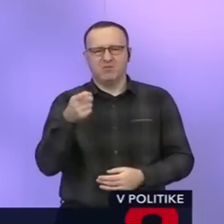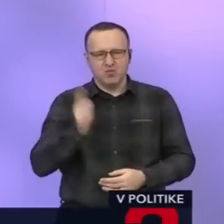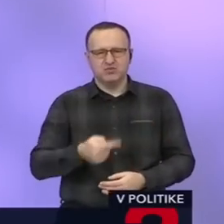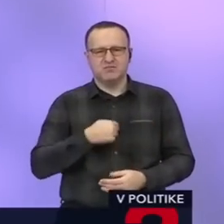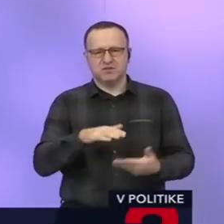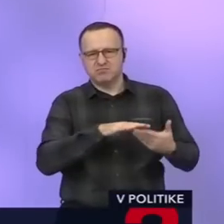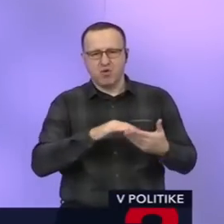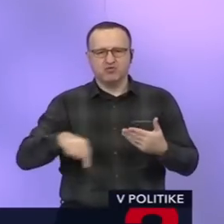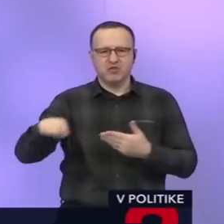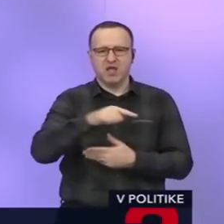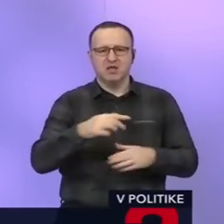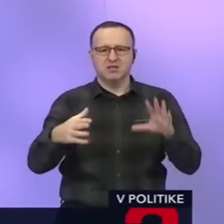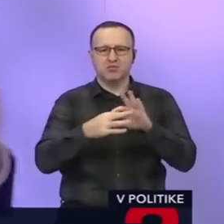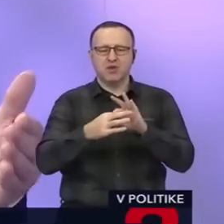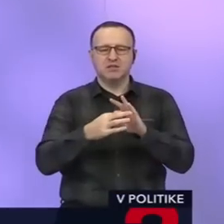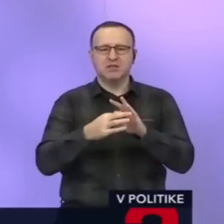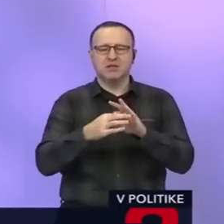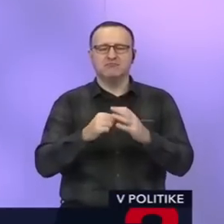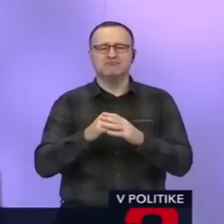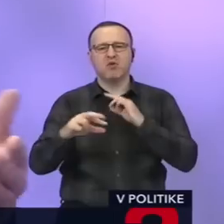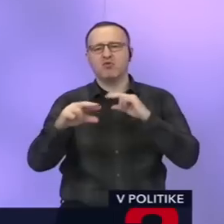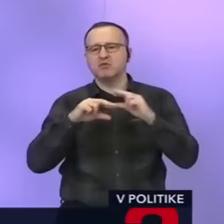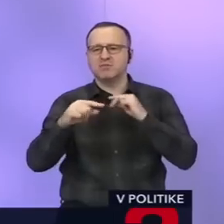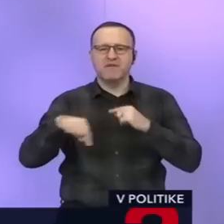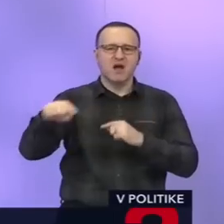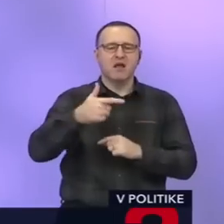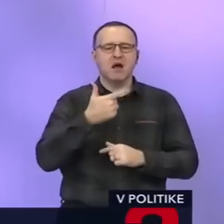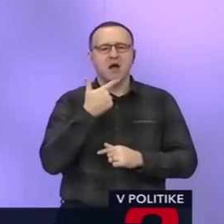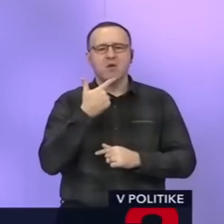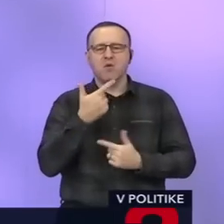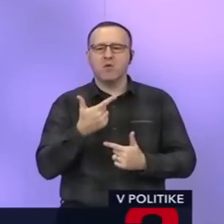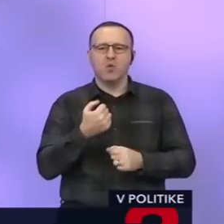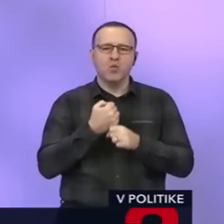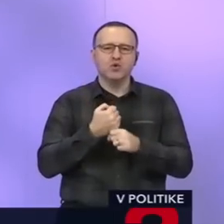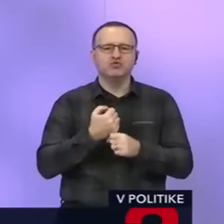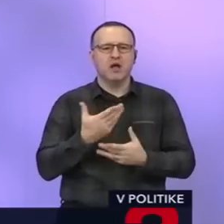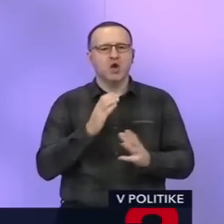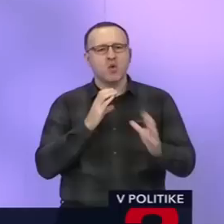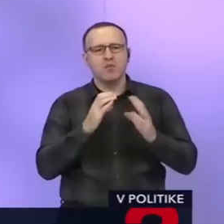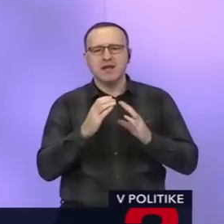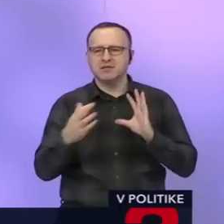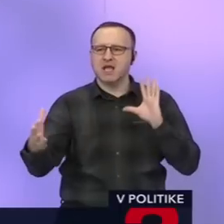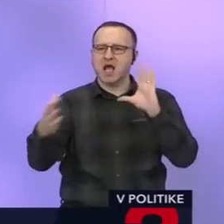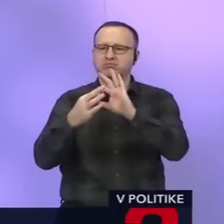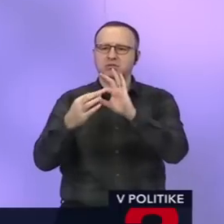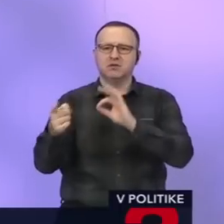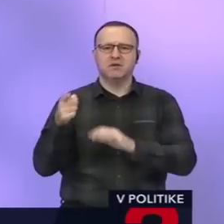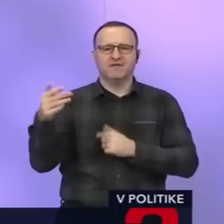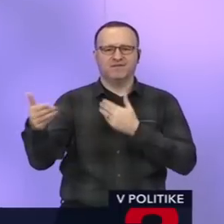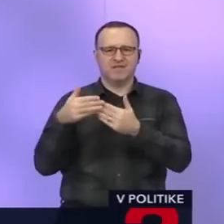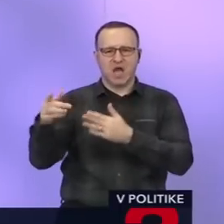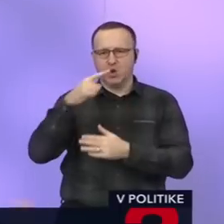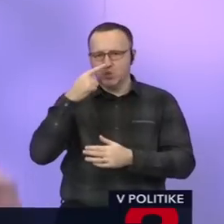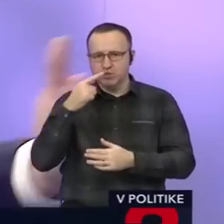spojencami sa rozprávať o tom, ako vo vzťahu k Rusku udržiavať nejaký komunikačný kanál, pomáhať Ukrajine, aby sa